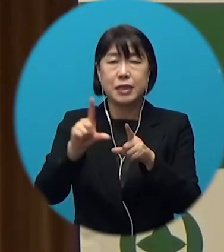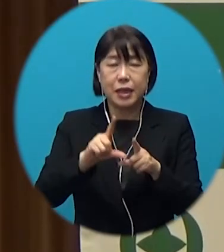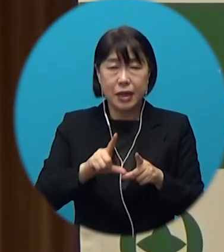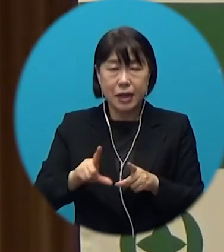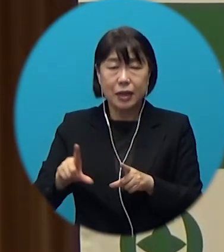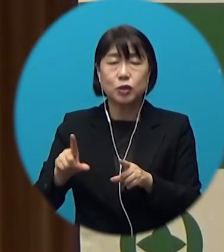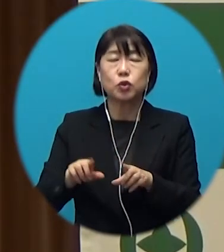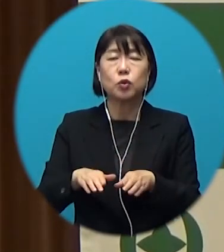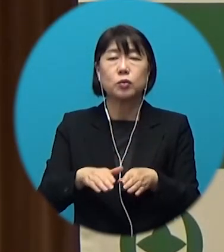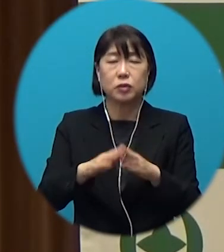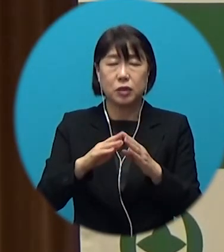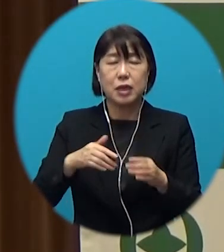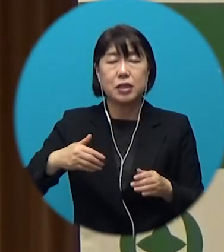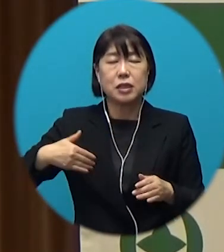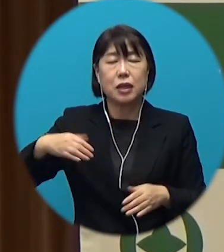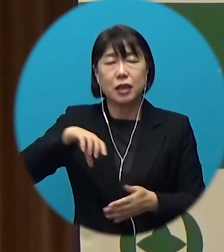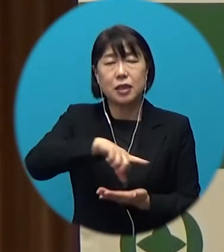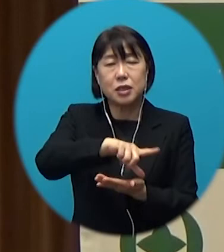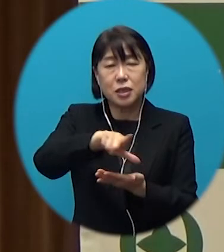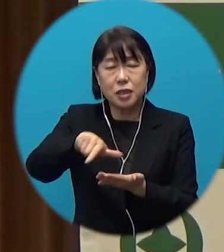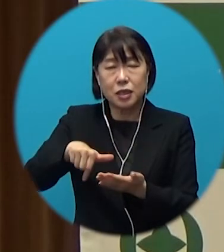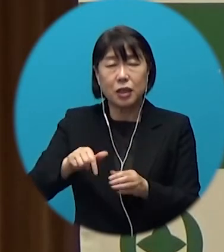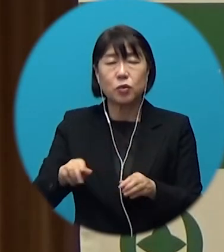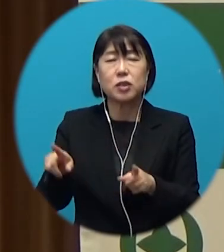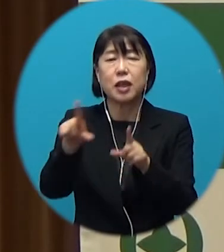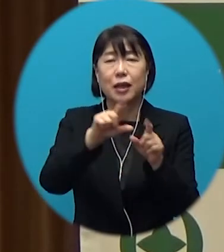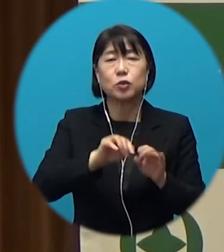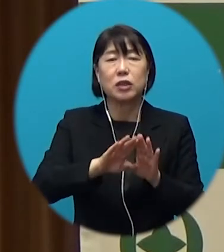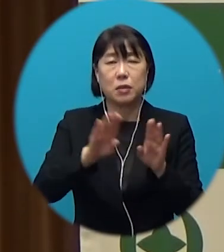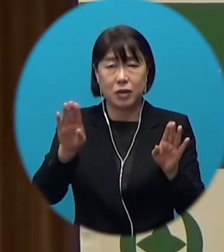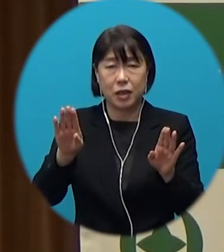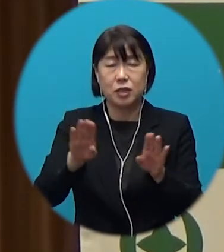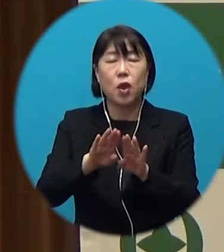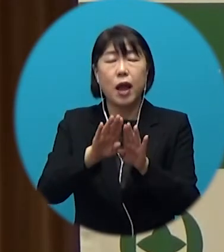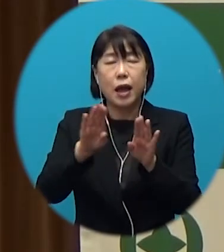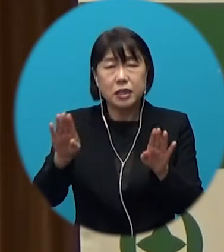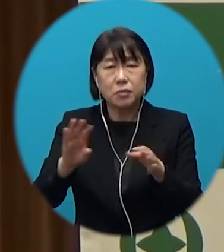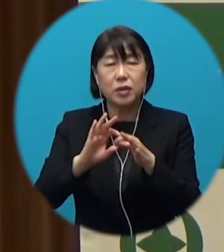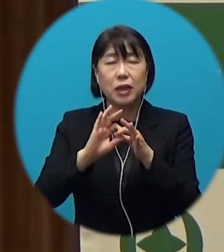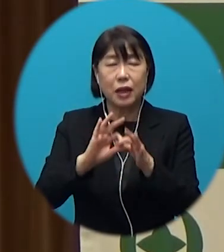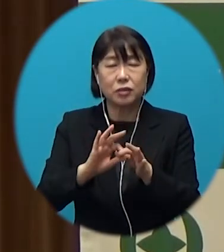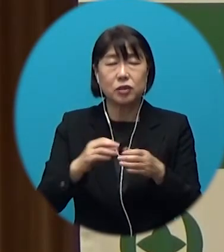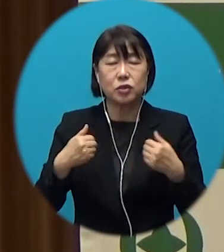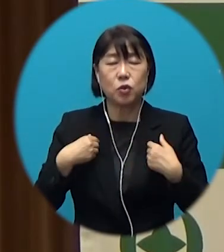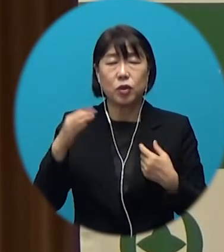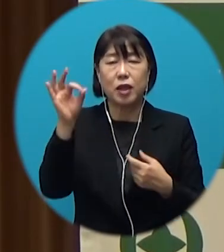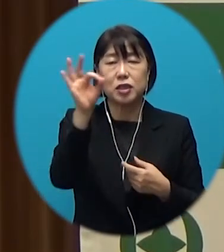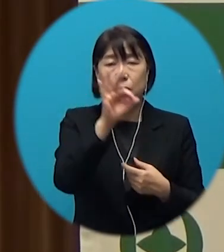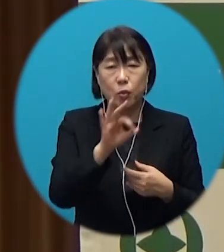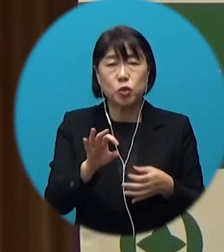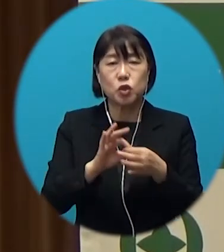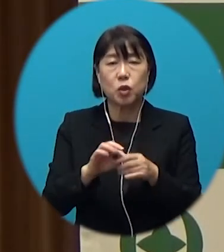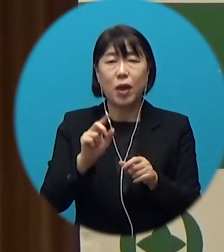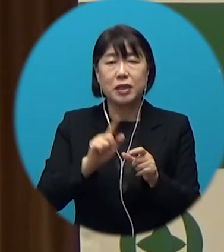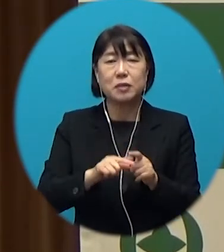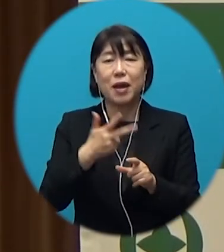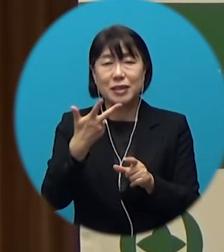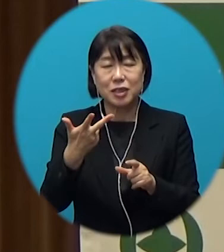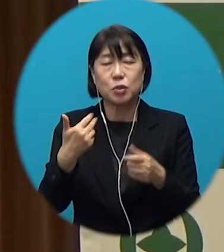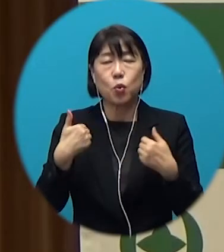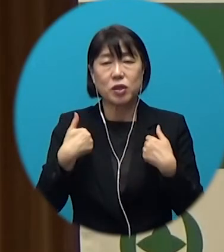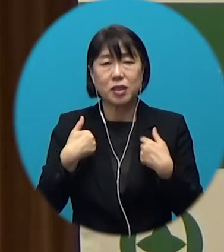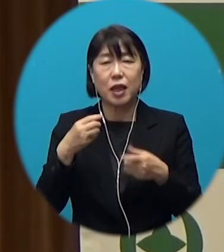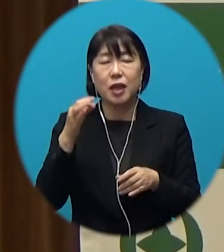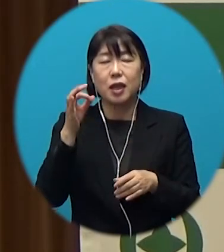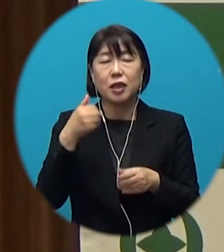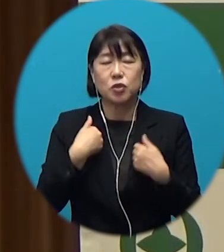田の地での生活の立ち上げになりますので、特に生活の立ち上げにかかる金額については市の方でも必要なものをですね、支援していきたいと